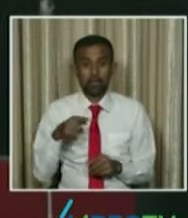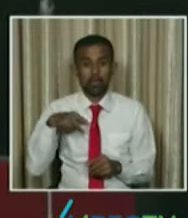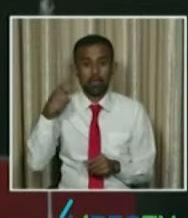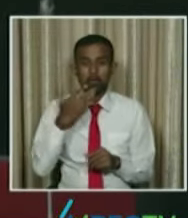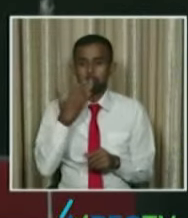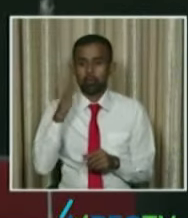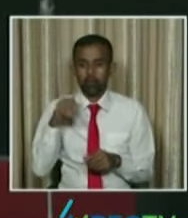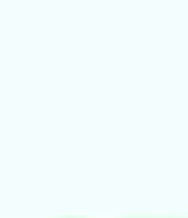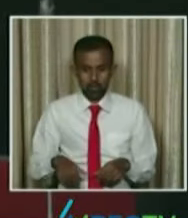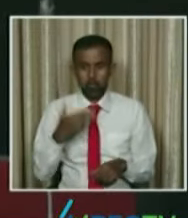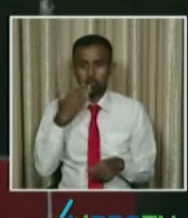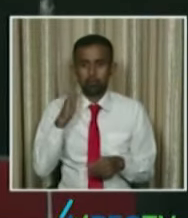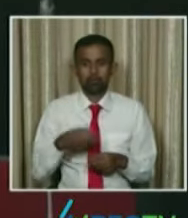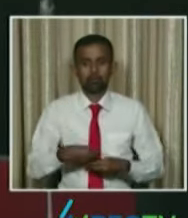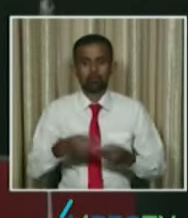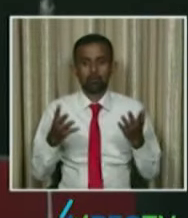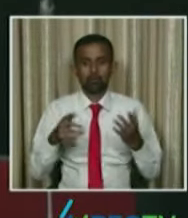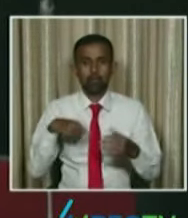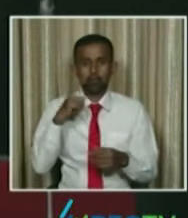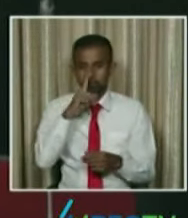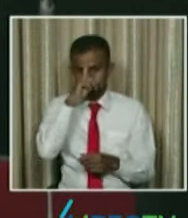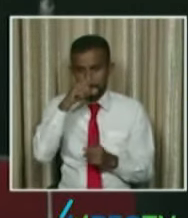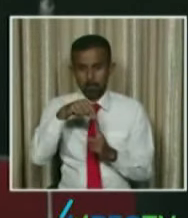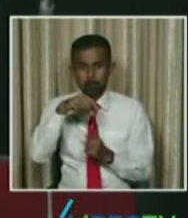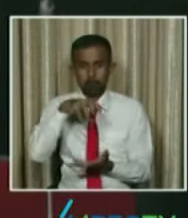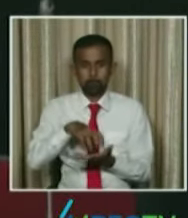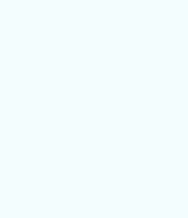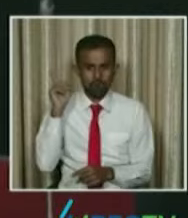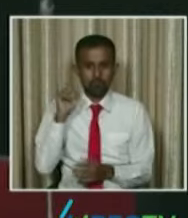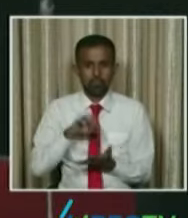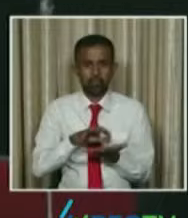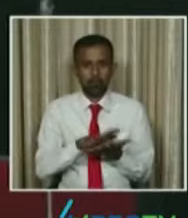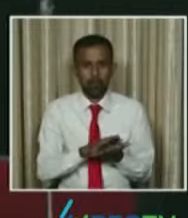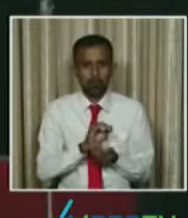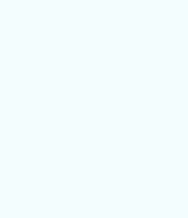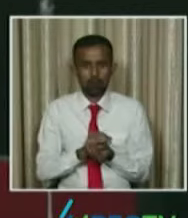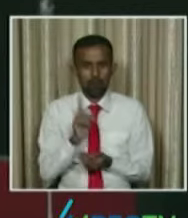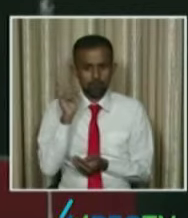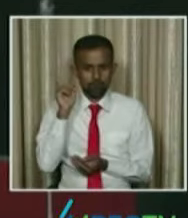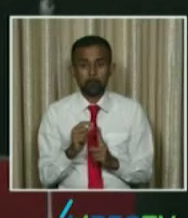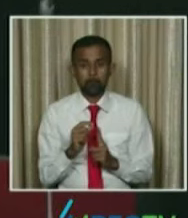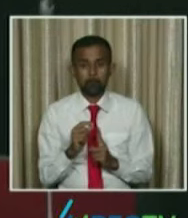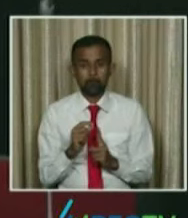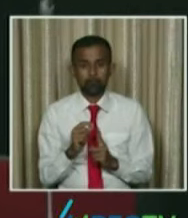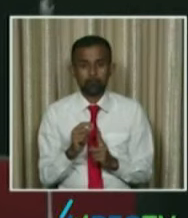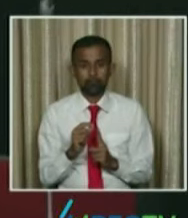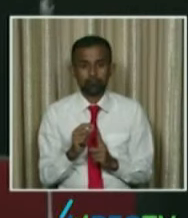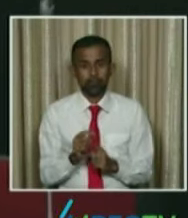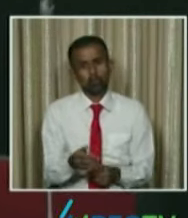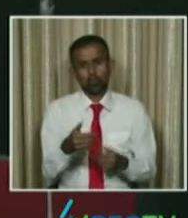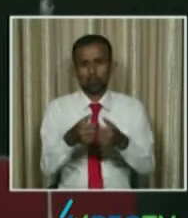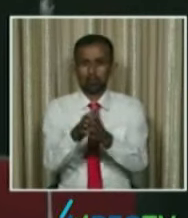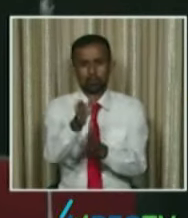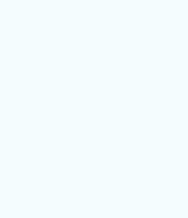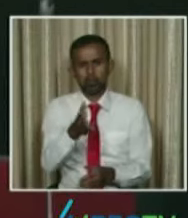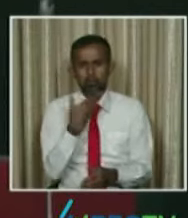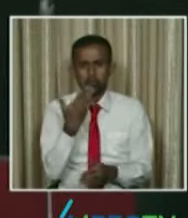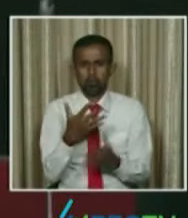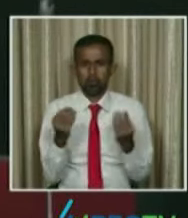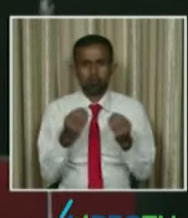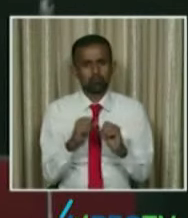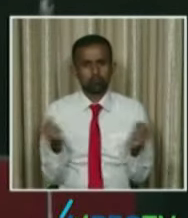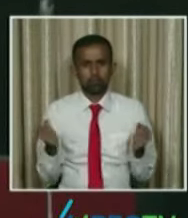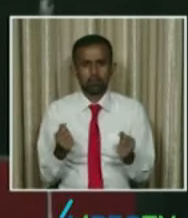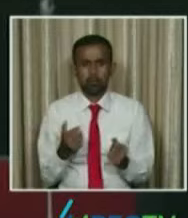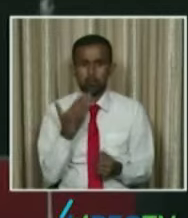කළයි කියලා අද පාස් කළයි කියලා ලබන සුමානේ බලත් සභාව මැතිවරණයක දවන්න බෑනේ. නෑ විසුරා හරි ඒක ඔබතුමන්ලට පුළුවන් නේ විසුරන්න නැතුව මේක